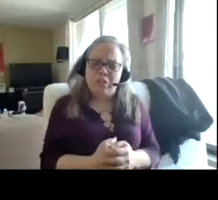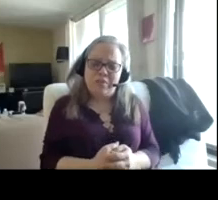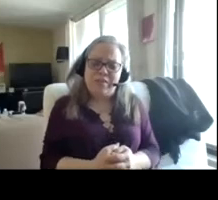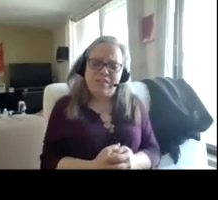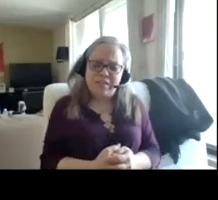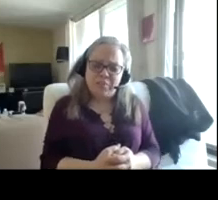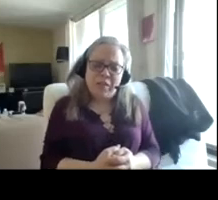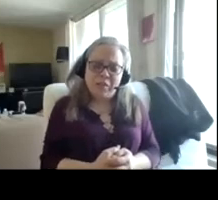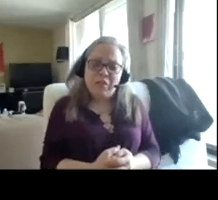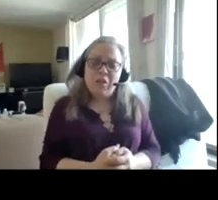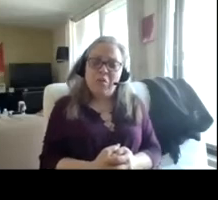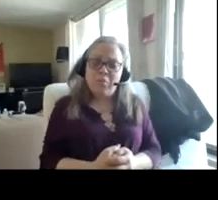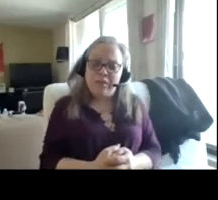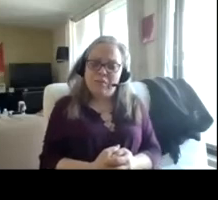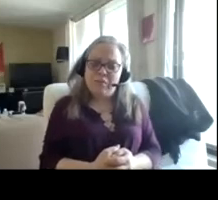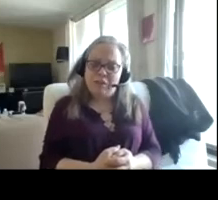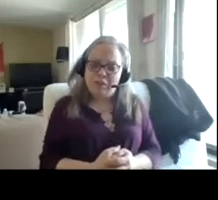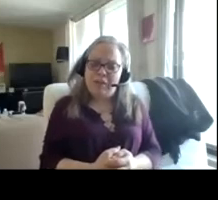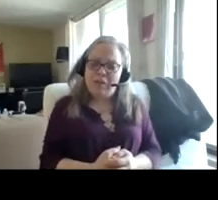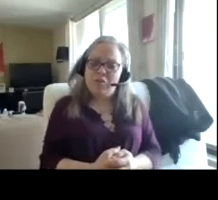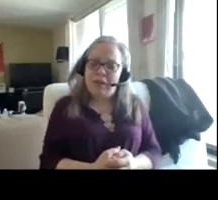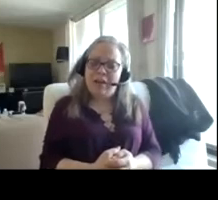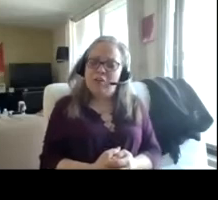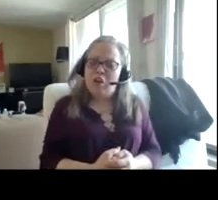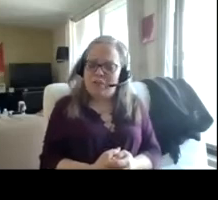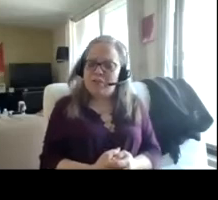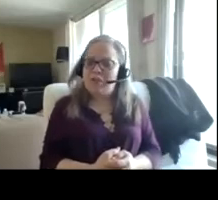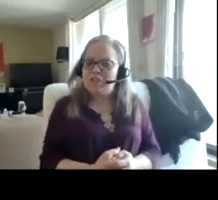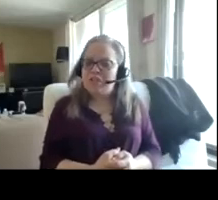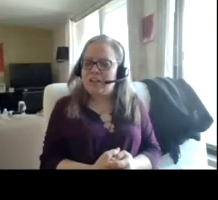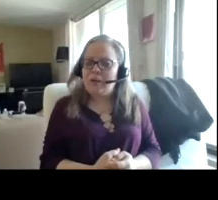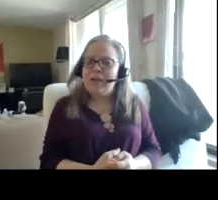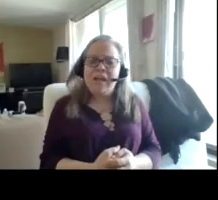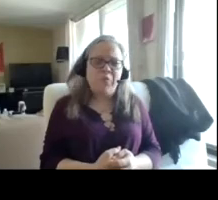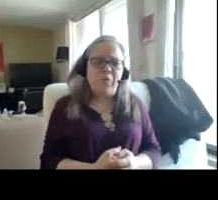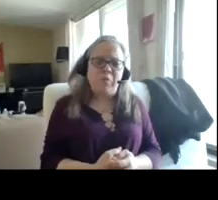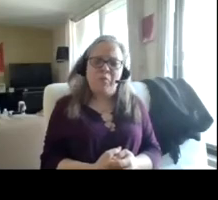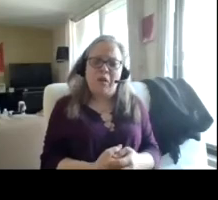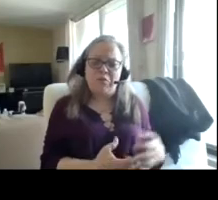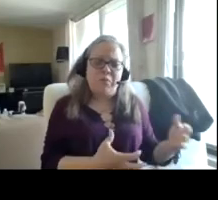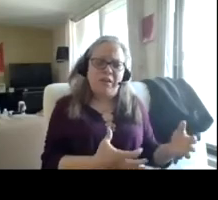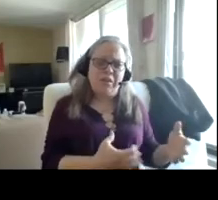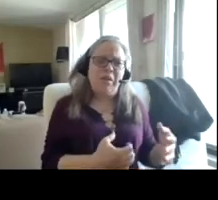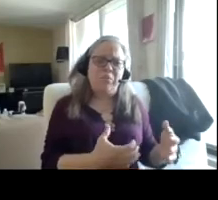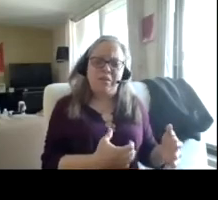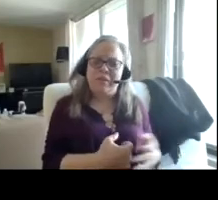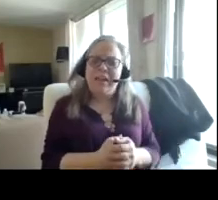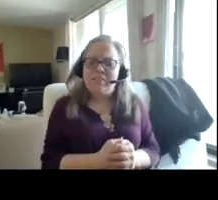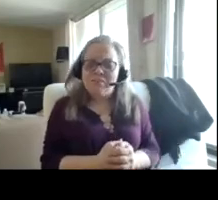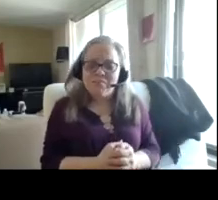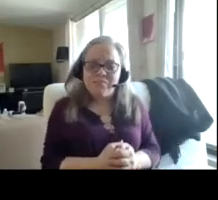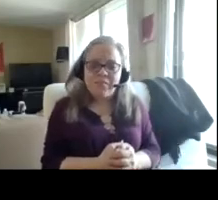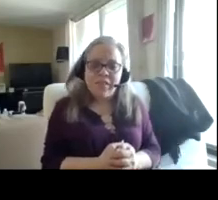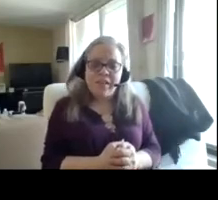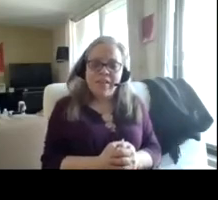allez pouvoir voir les questions qui ont été posées. Sentez-vous libre, finalement, de rajouter vos commentaires et vos questions